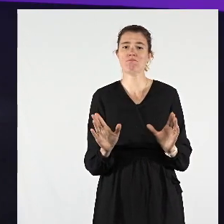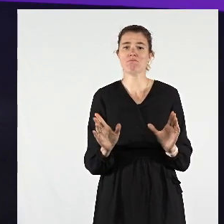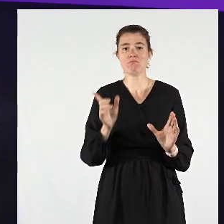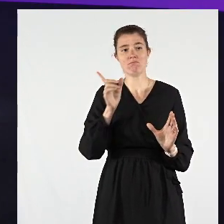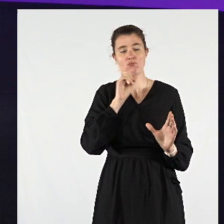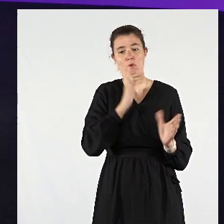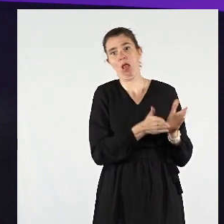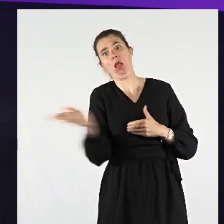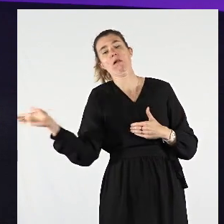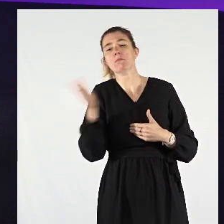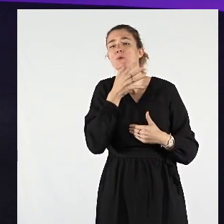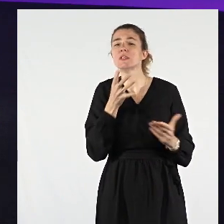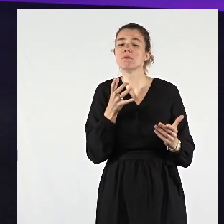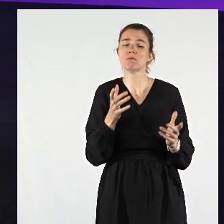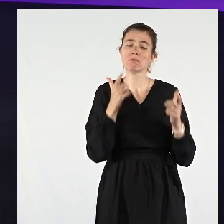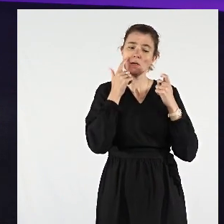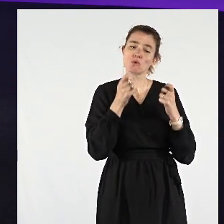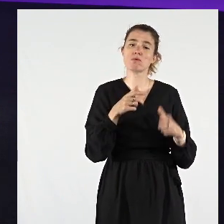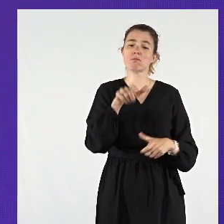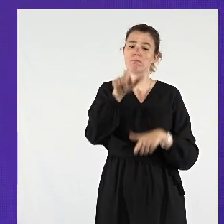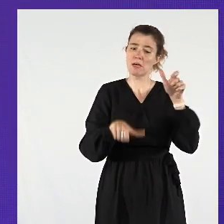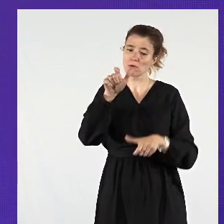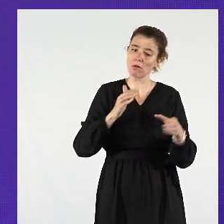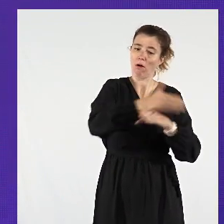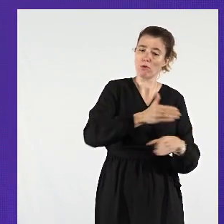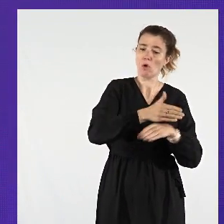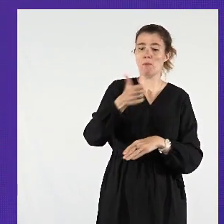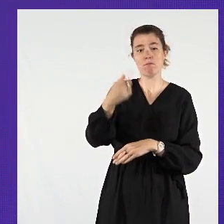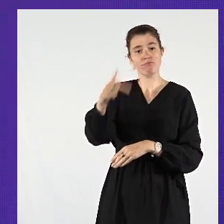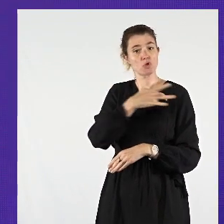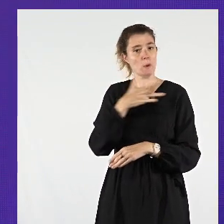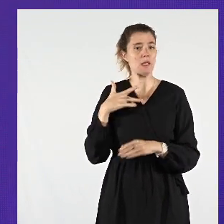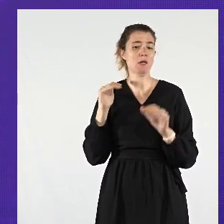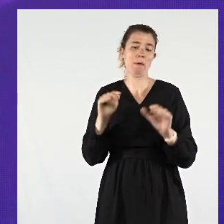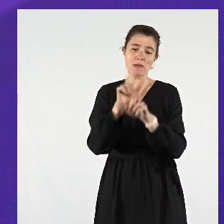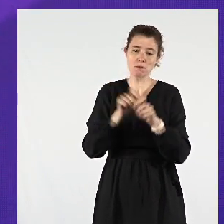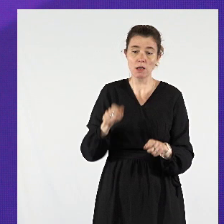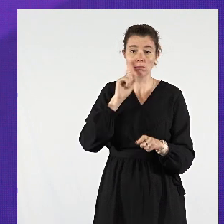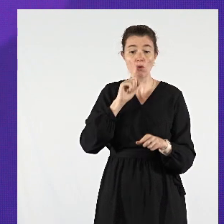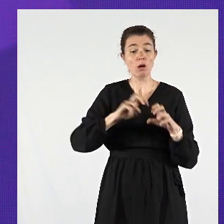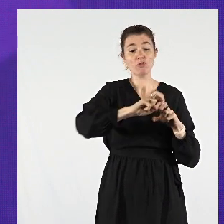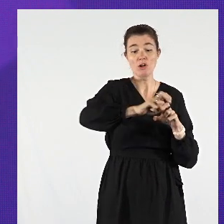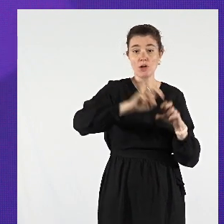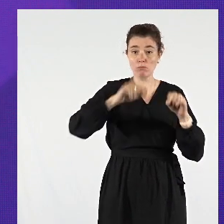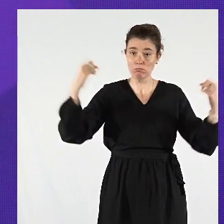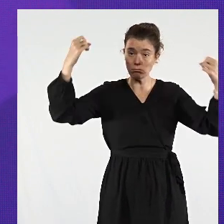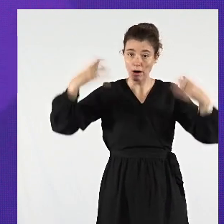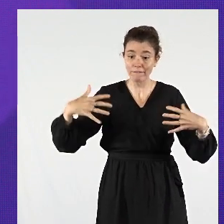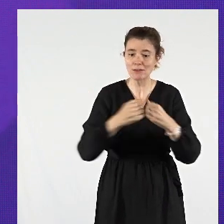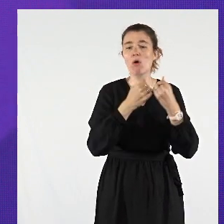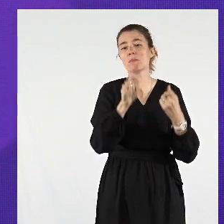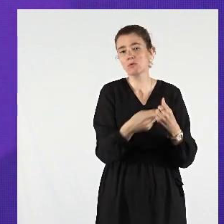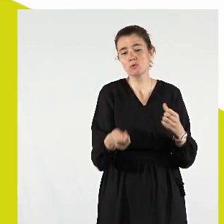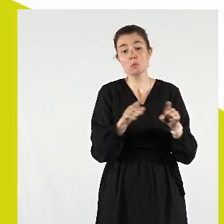pour la santé des personnels qui interviennent à domicile, qui ont des tournées, donc il y a des accidents de trajet, bien entendu, mais il n'y a pas que ça, il y a aussi des risques